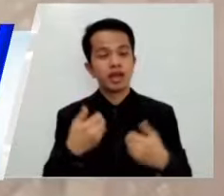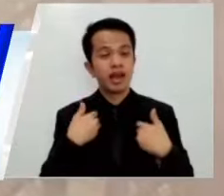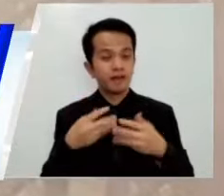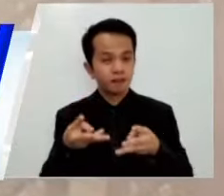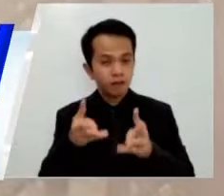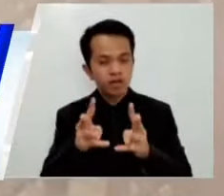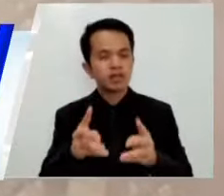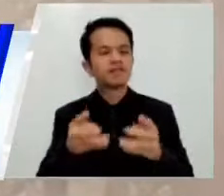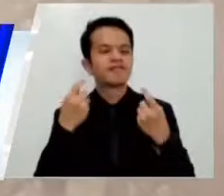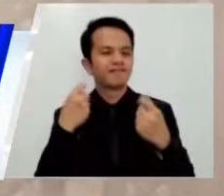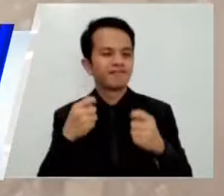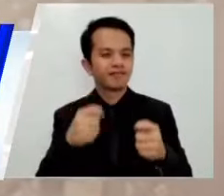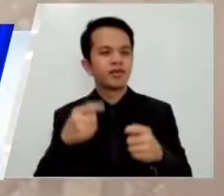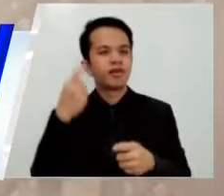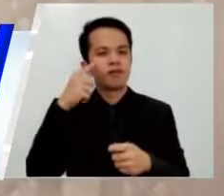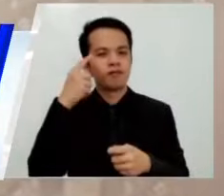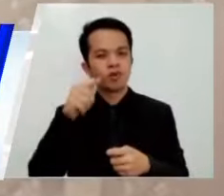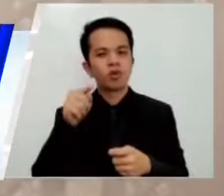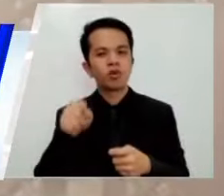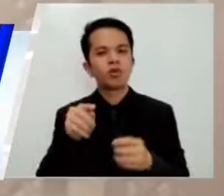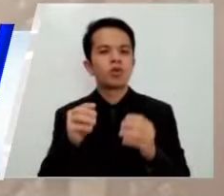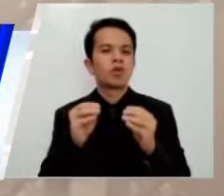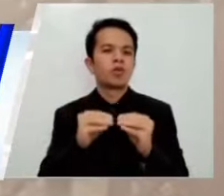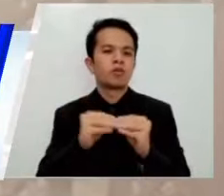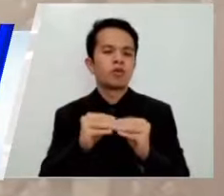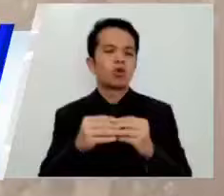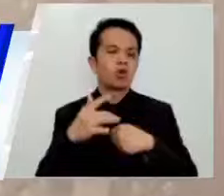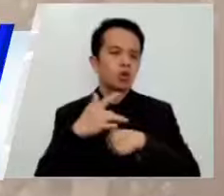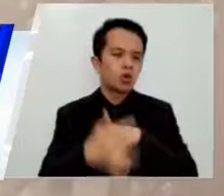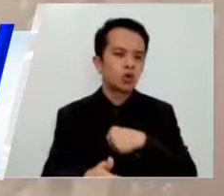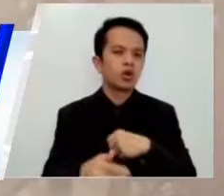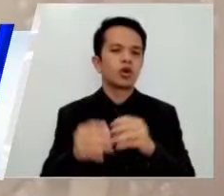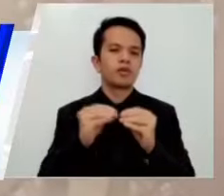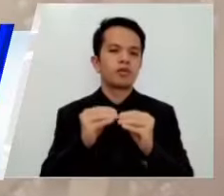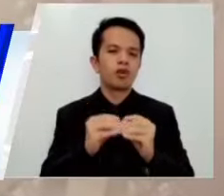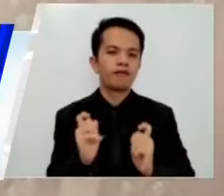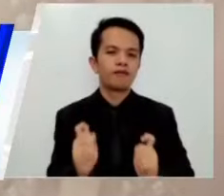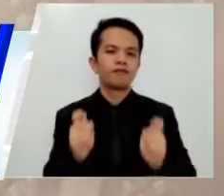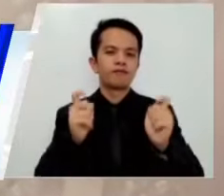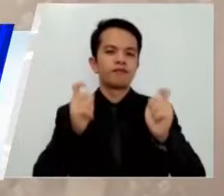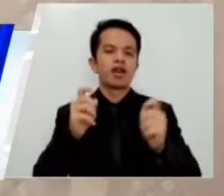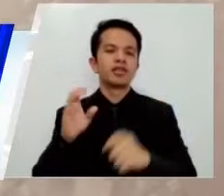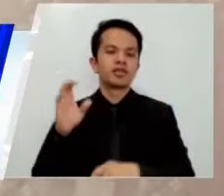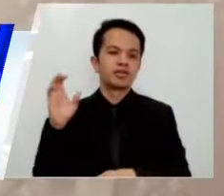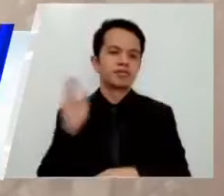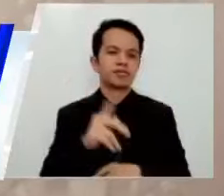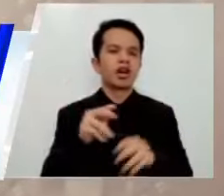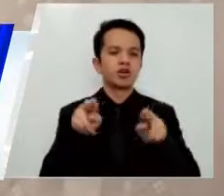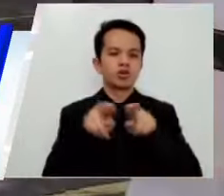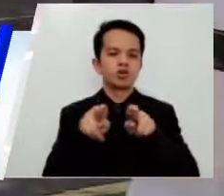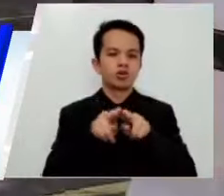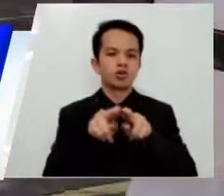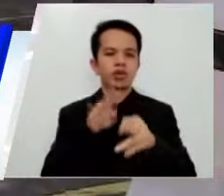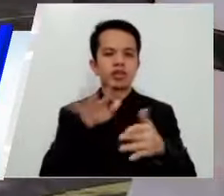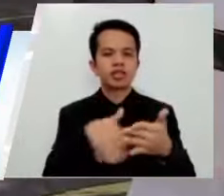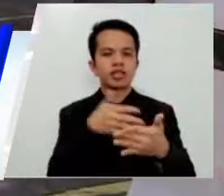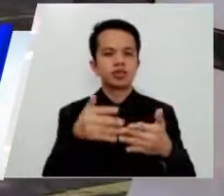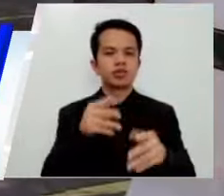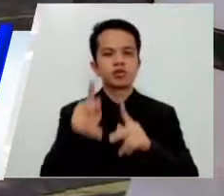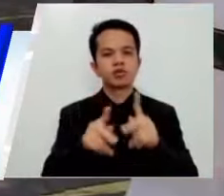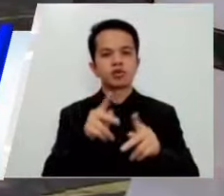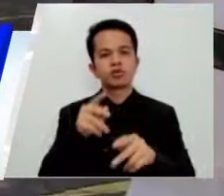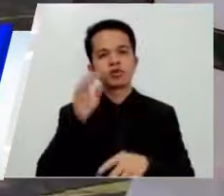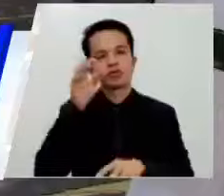paraan para mapaaga at mapabilis ang pagbalik sa normal na schedule ng mga bata. Sabi